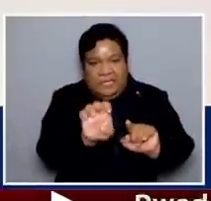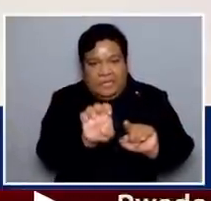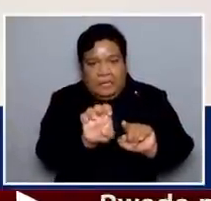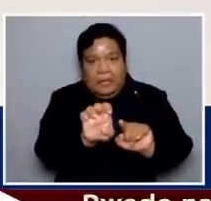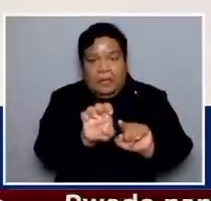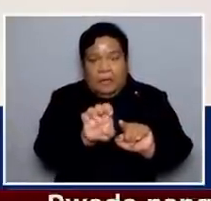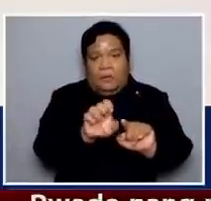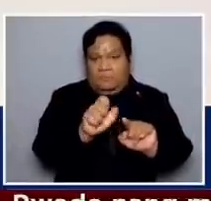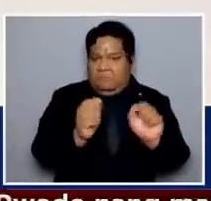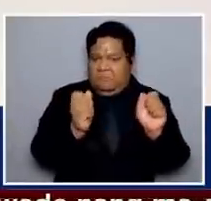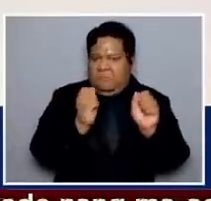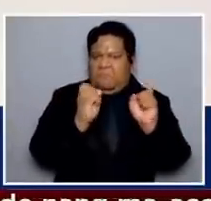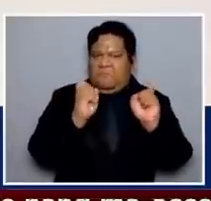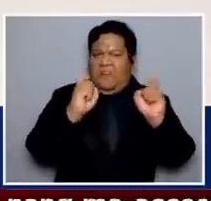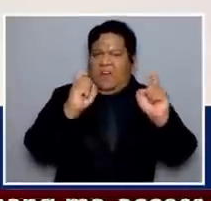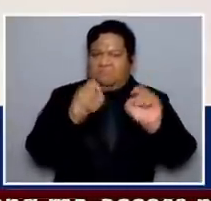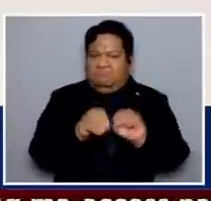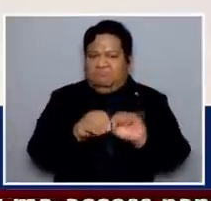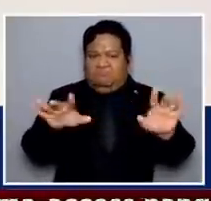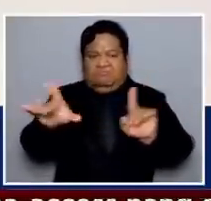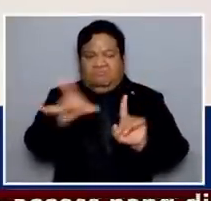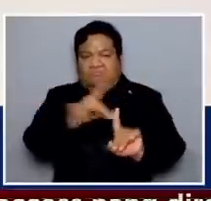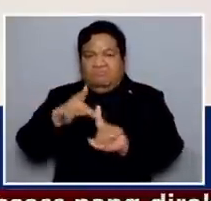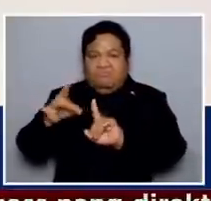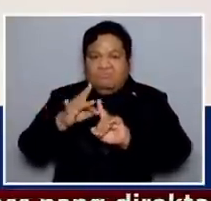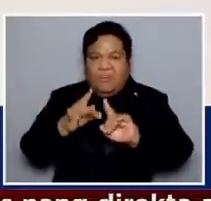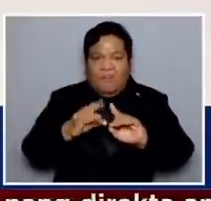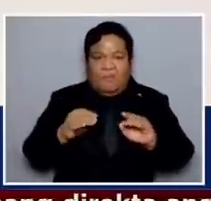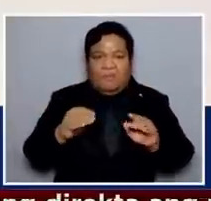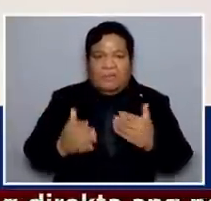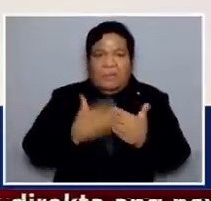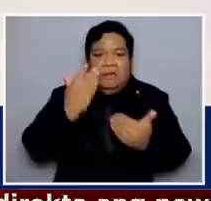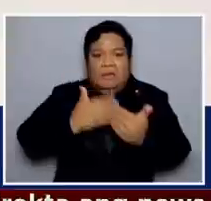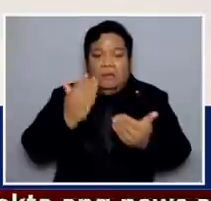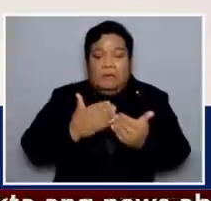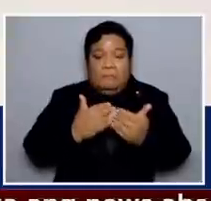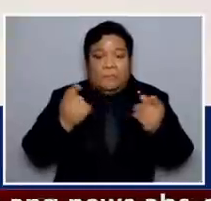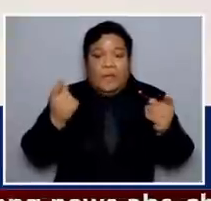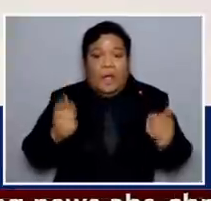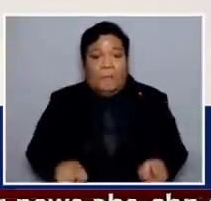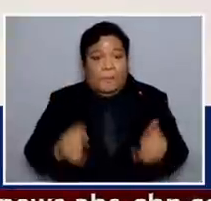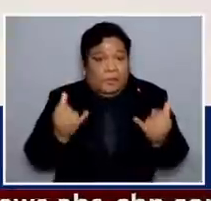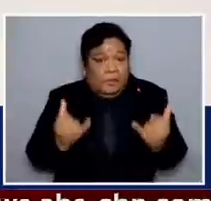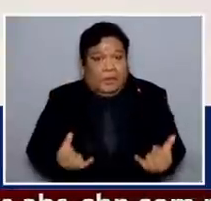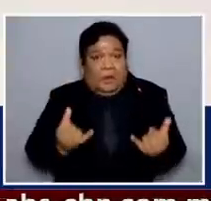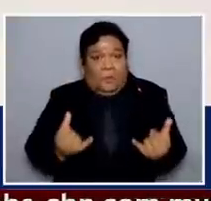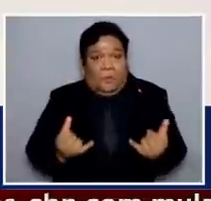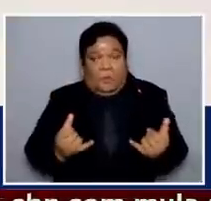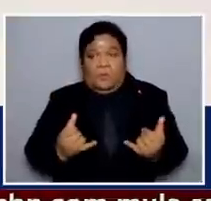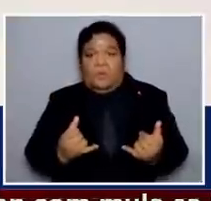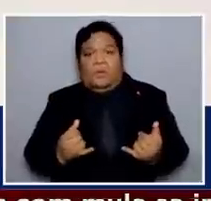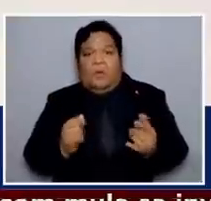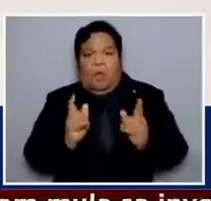nakakahawa ito, mabilis makahawa. And yung nangyayari ngayon sa atin, no, na masyadong dikit-dikit, lalong-lalo na yung